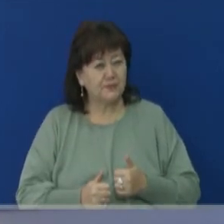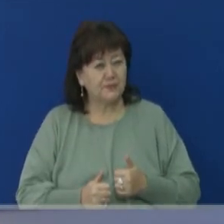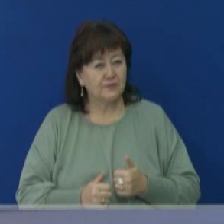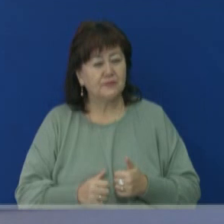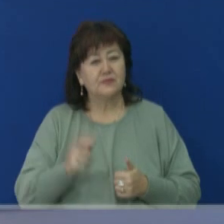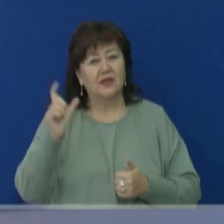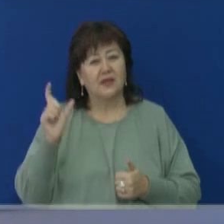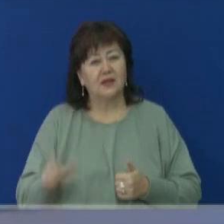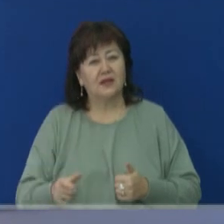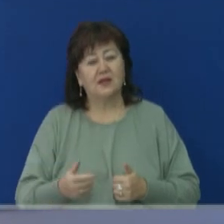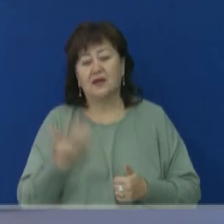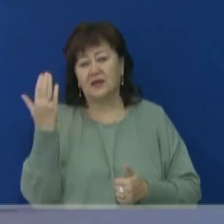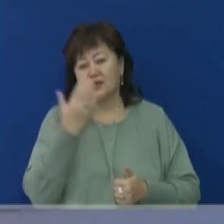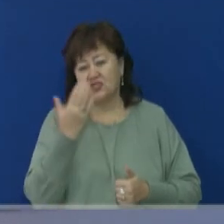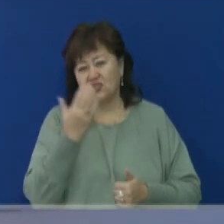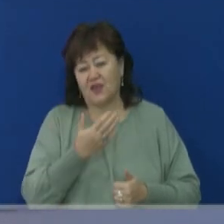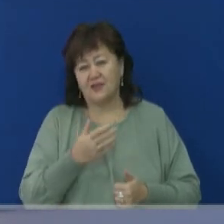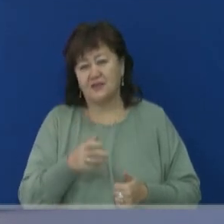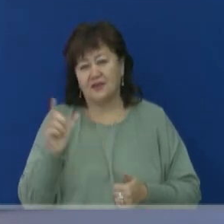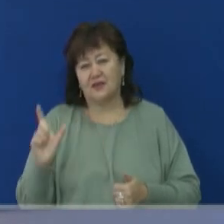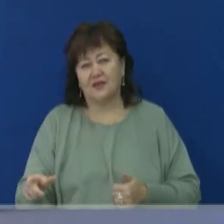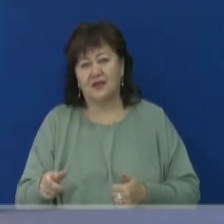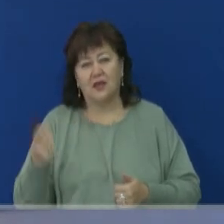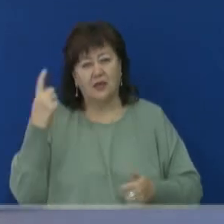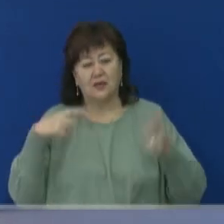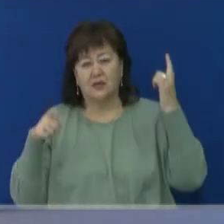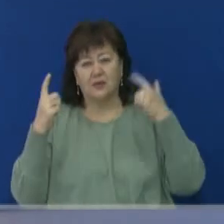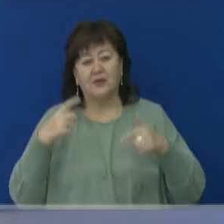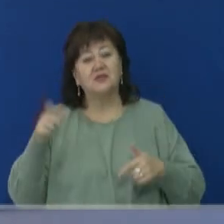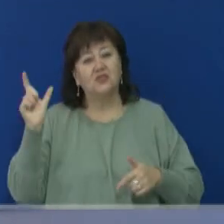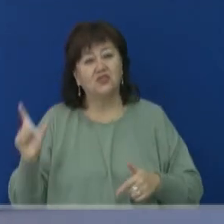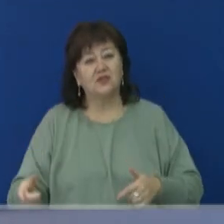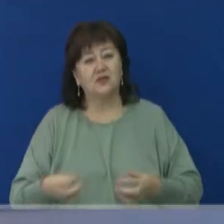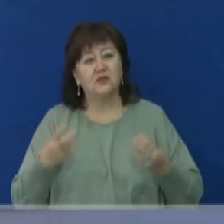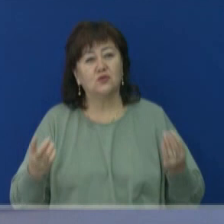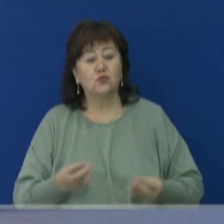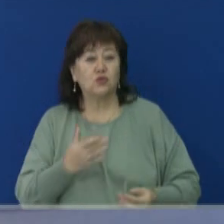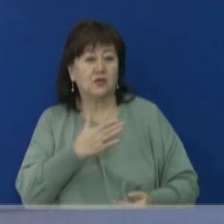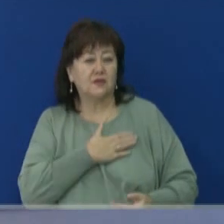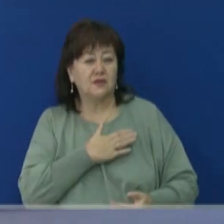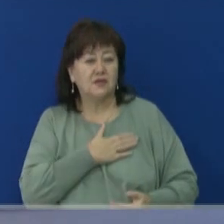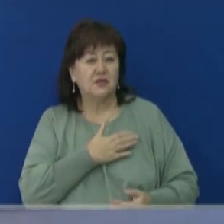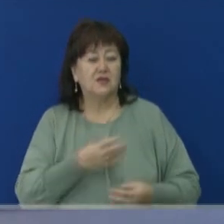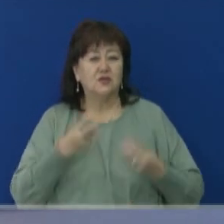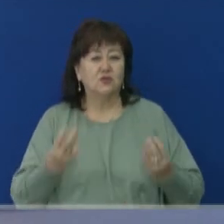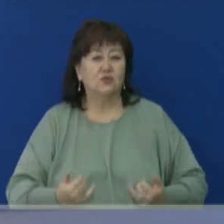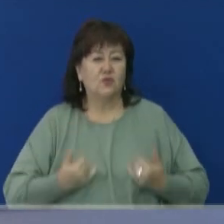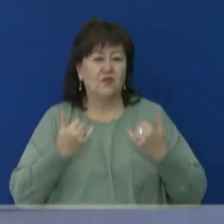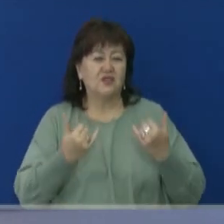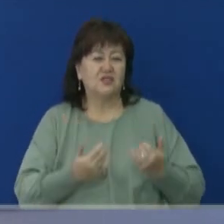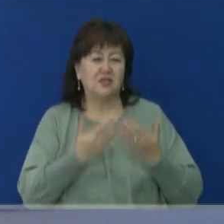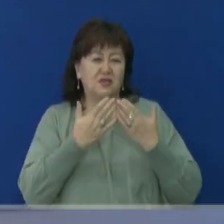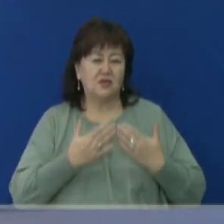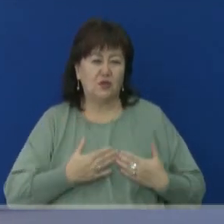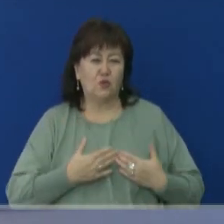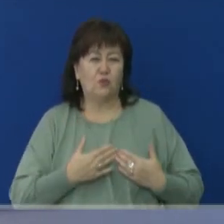адам ретінде, оқырман адам ретінде, шығармашылық адам ретінде шын мәнінде жүрекке үлкен қуаныш сыйлайды, көңіл тербететін нәрсе.